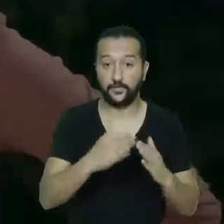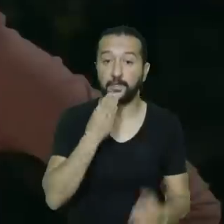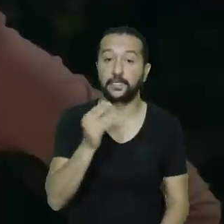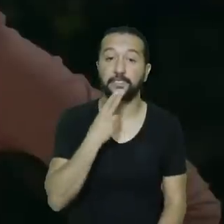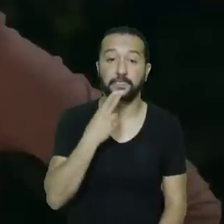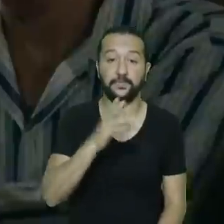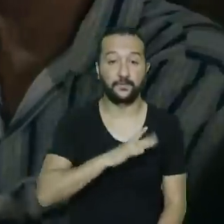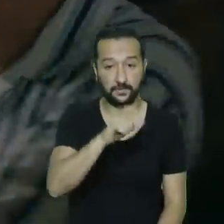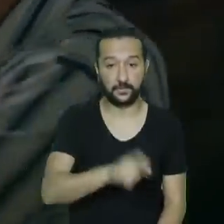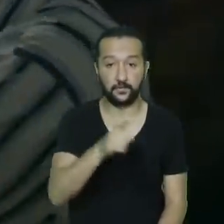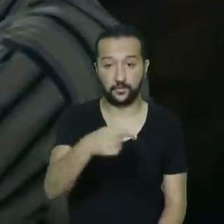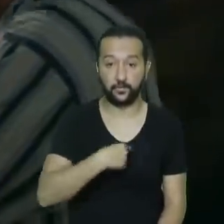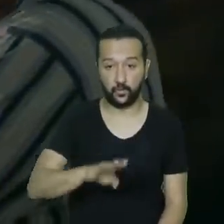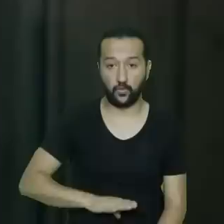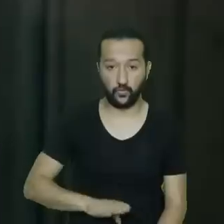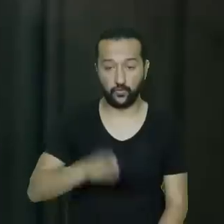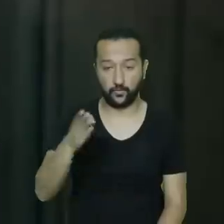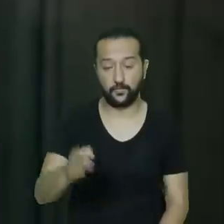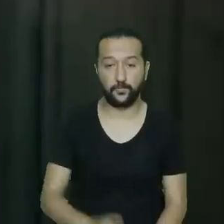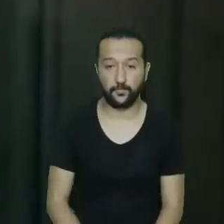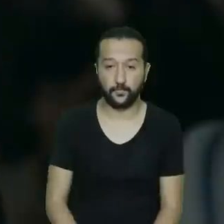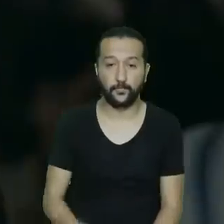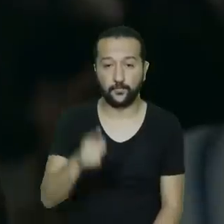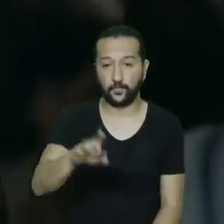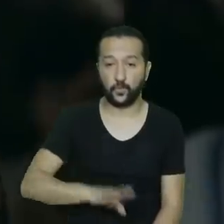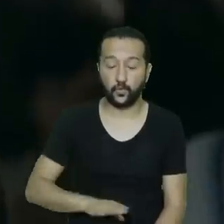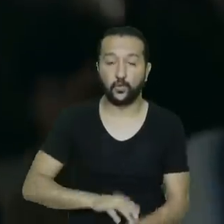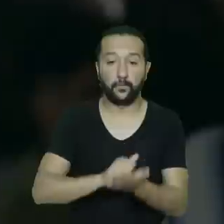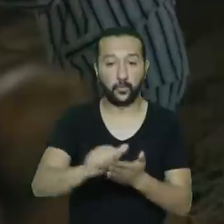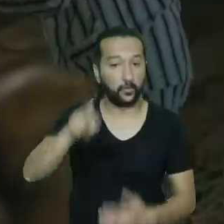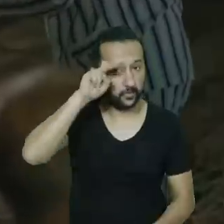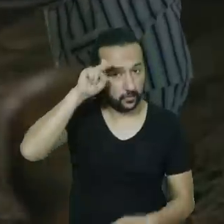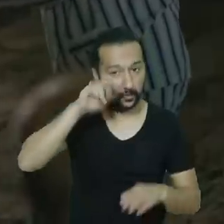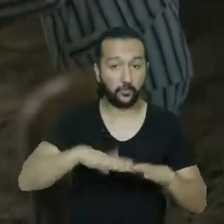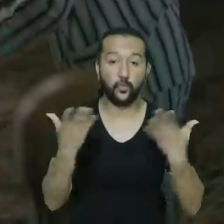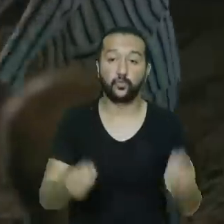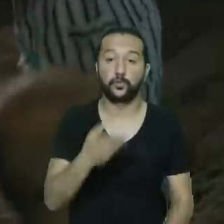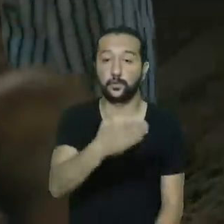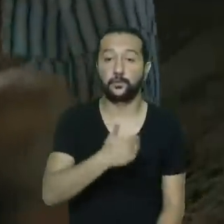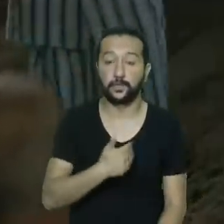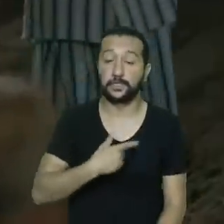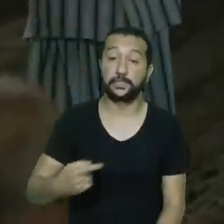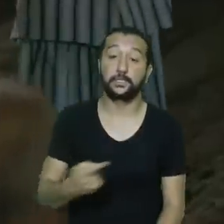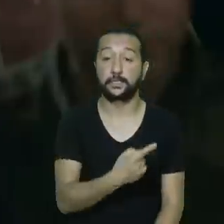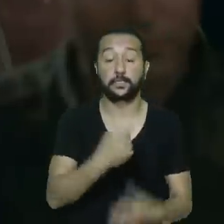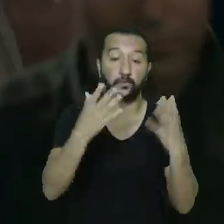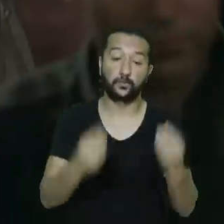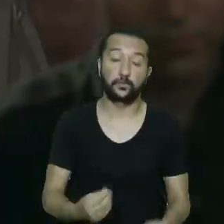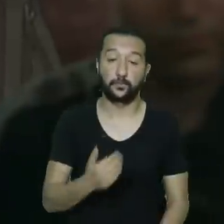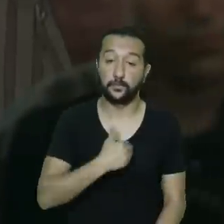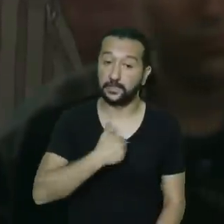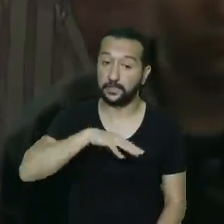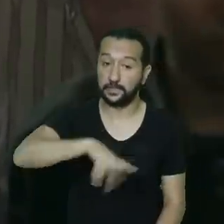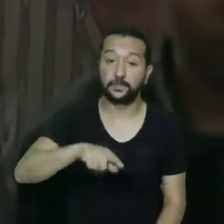var. Bu benim oğlum. Oğlumun bütün psikolojisi bozuldu. Ben şikayetçiyim.